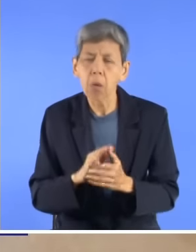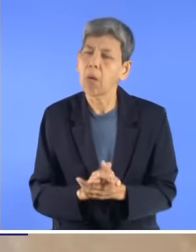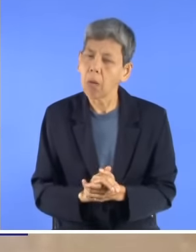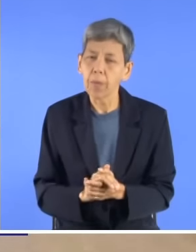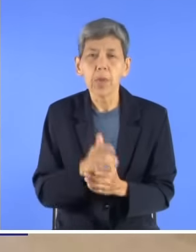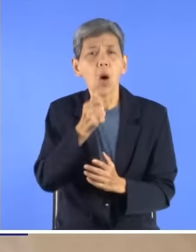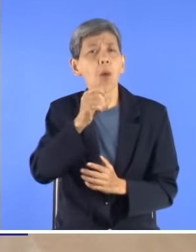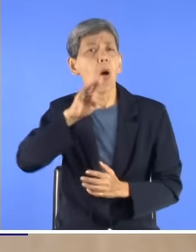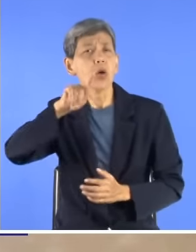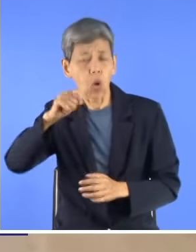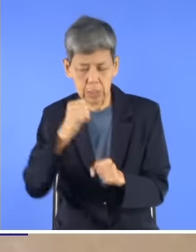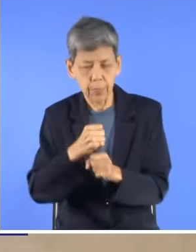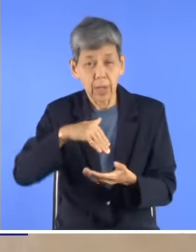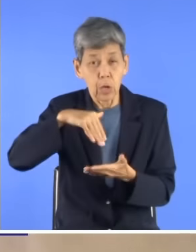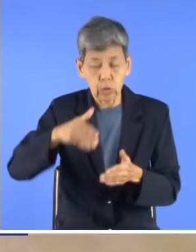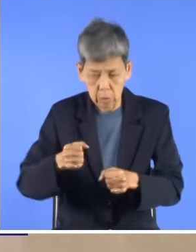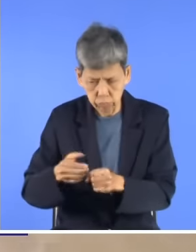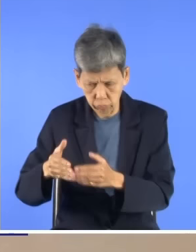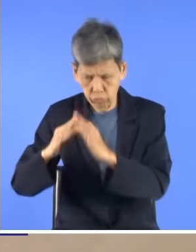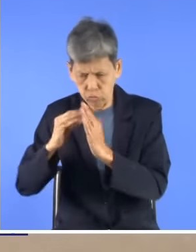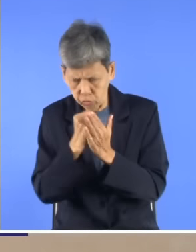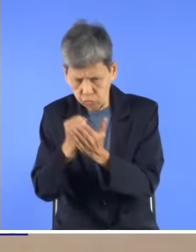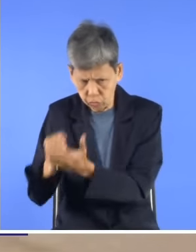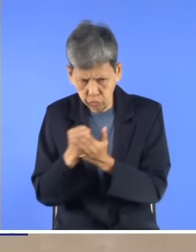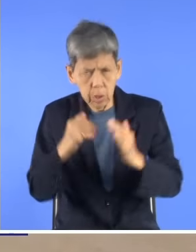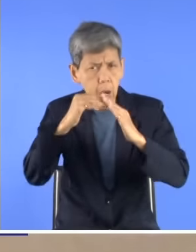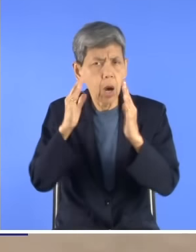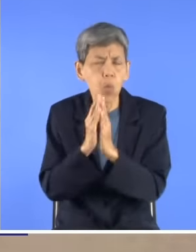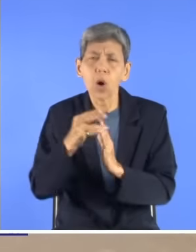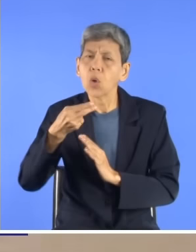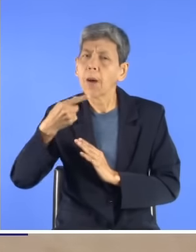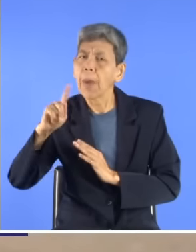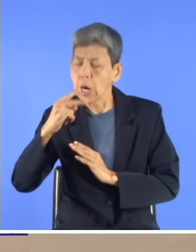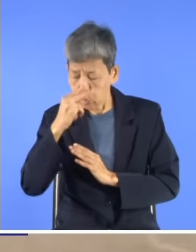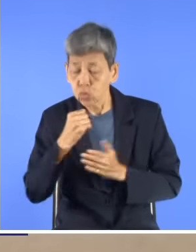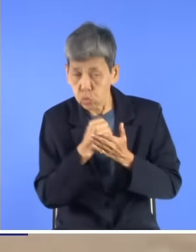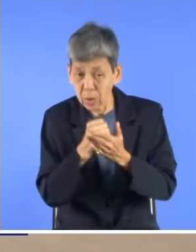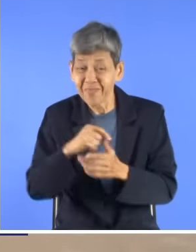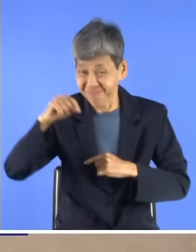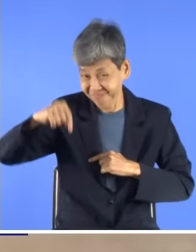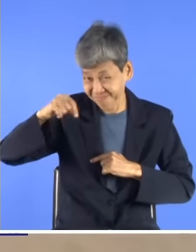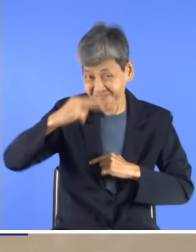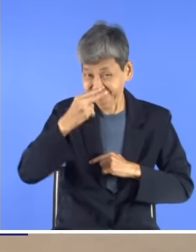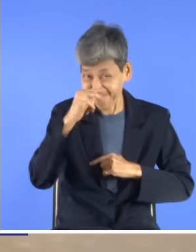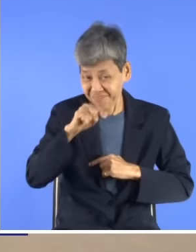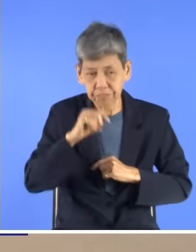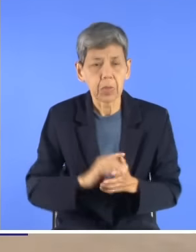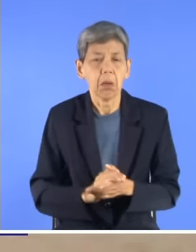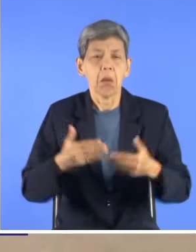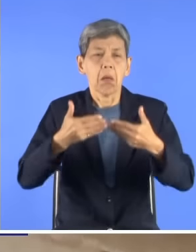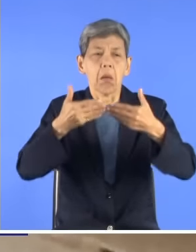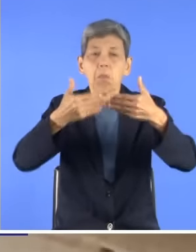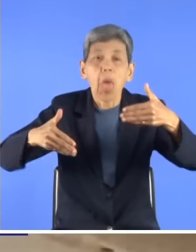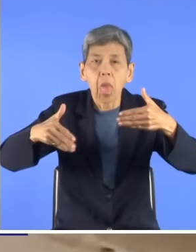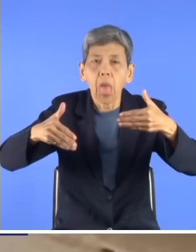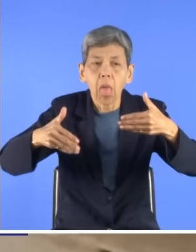บต.ต้องตั้งศูนย์ช่วยเหลือผู้ประสบอุทกภัยที่วัดหนองป่าตอคือจุดเนี้ยมันแตกแล้วหลัง